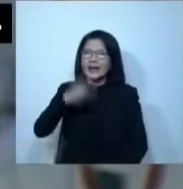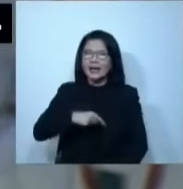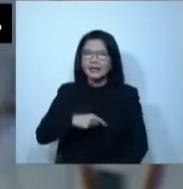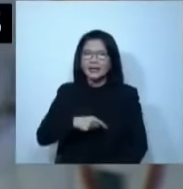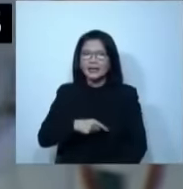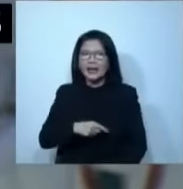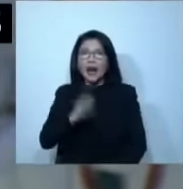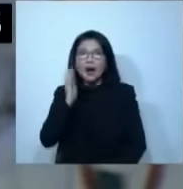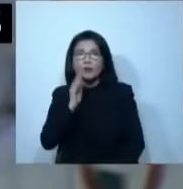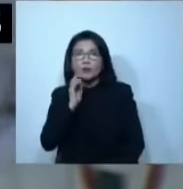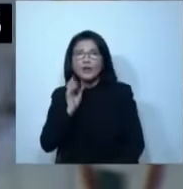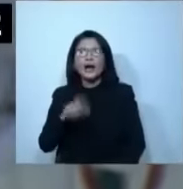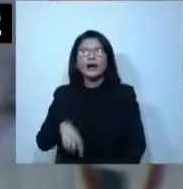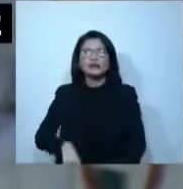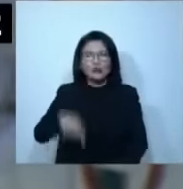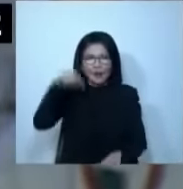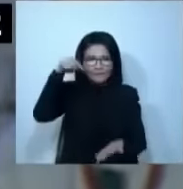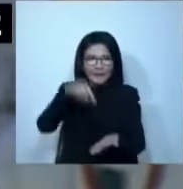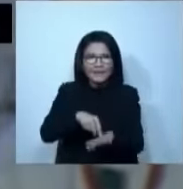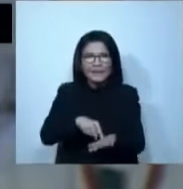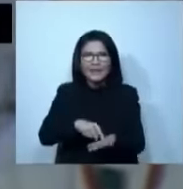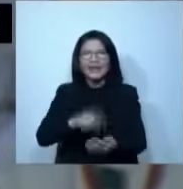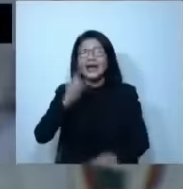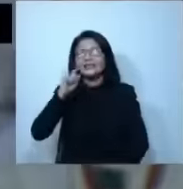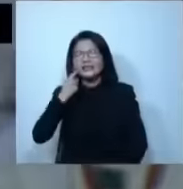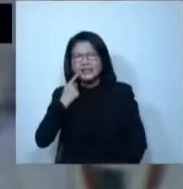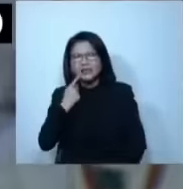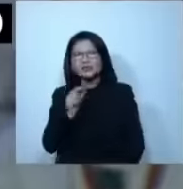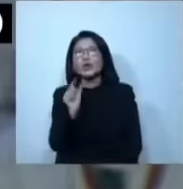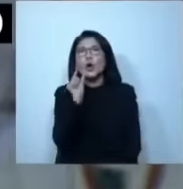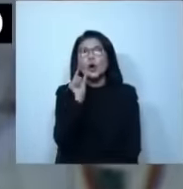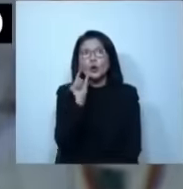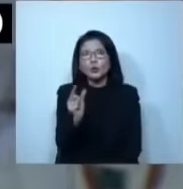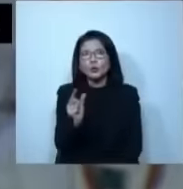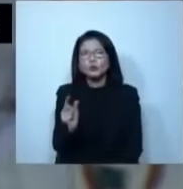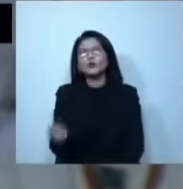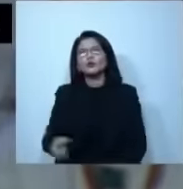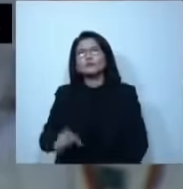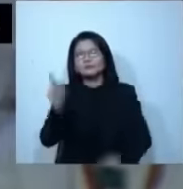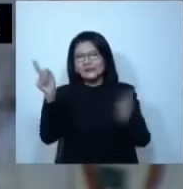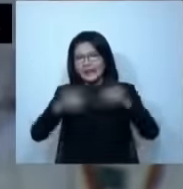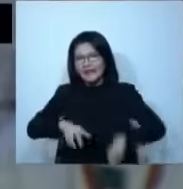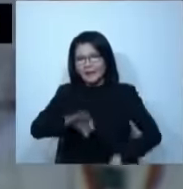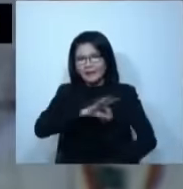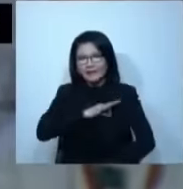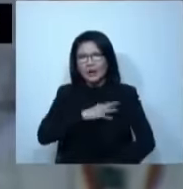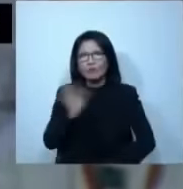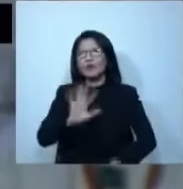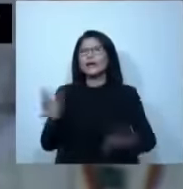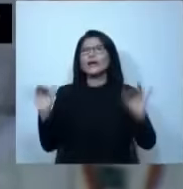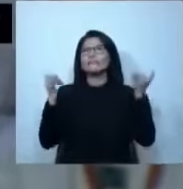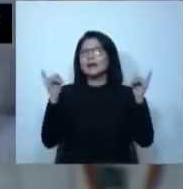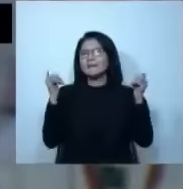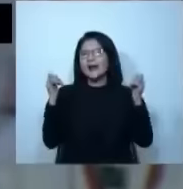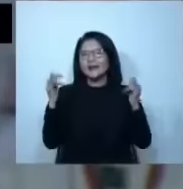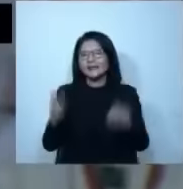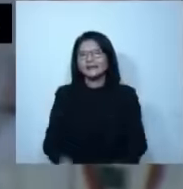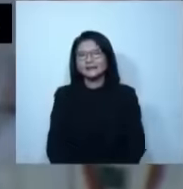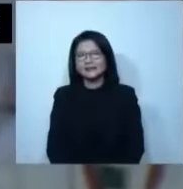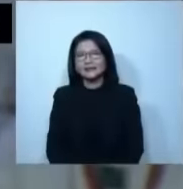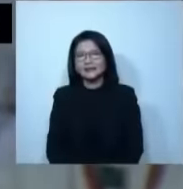akan memilih yang serius untuk jadi presiden. Bukan yang main-main untuk jadi presiden. Dan ketika kita berbicara